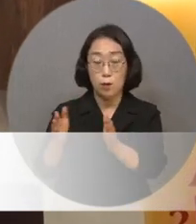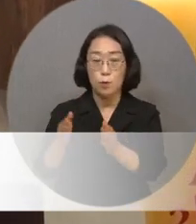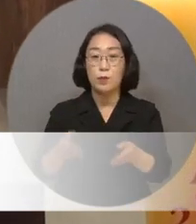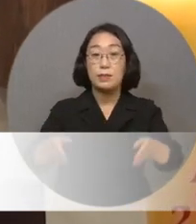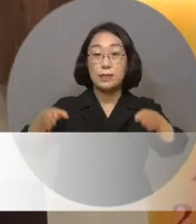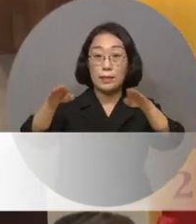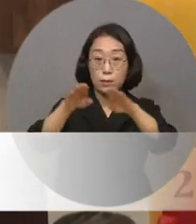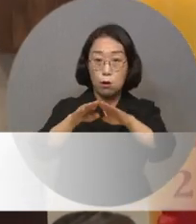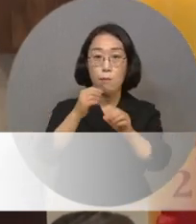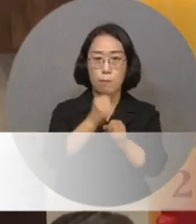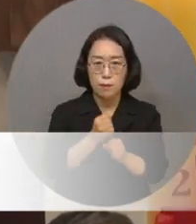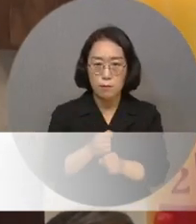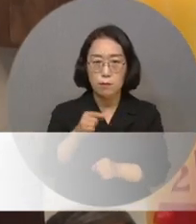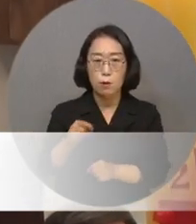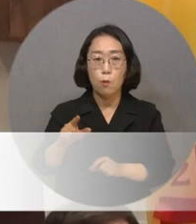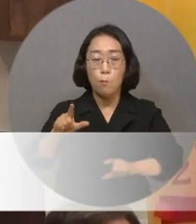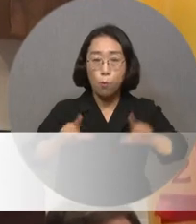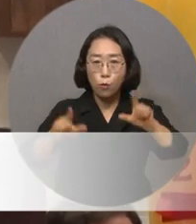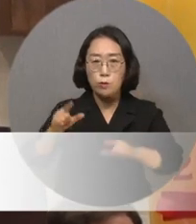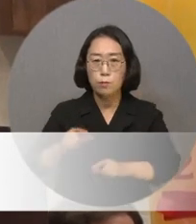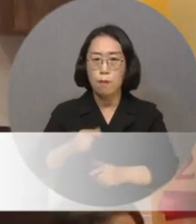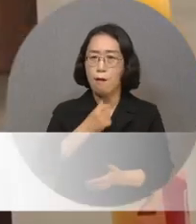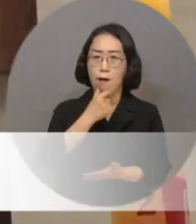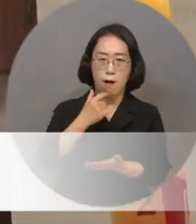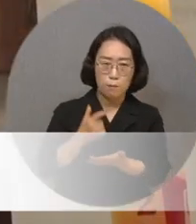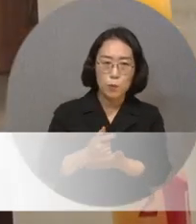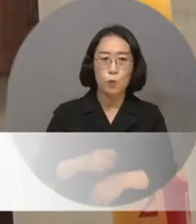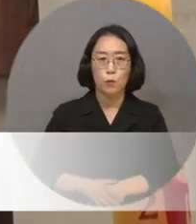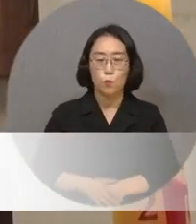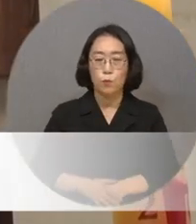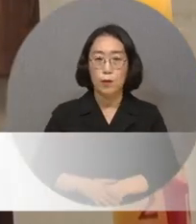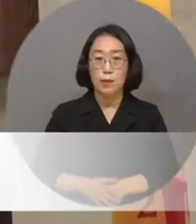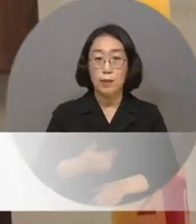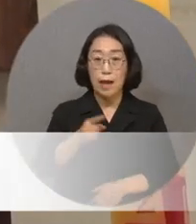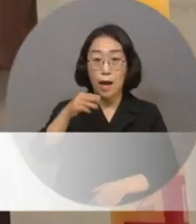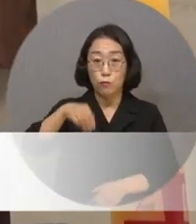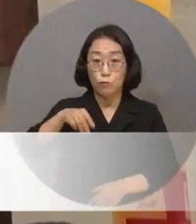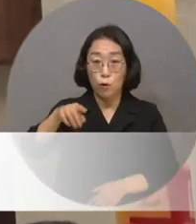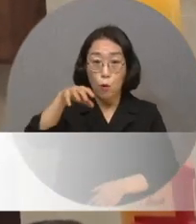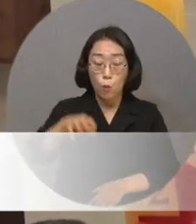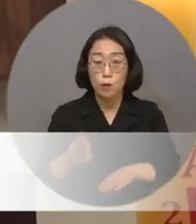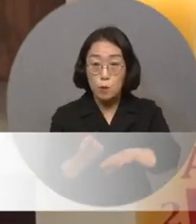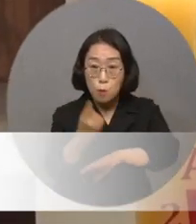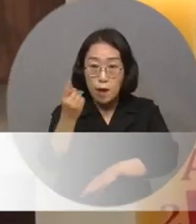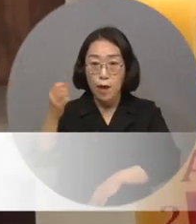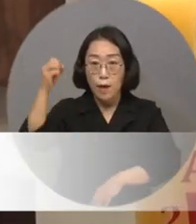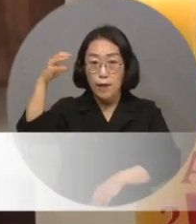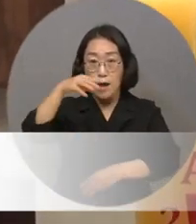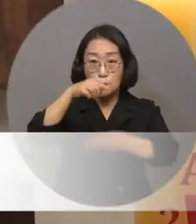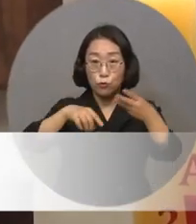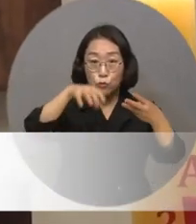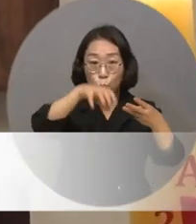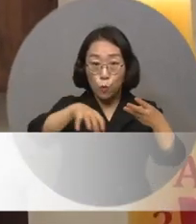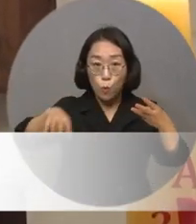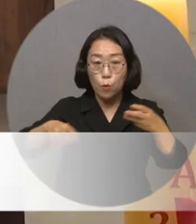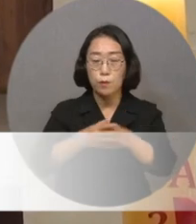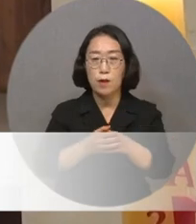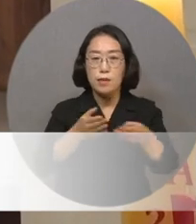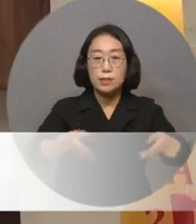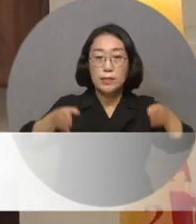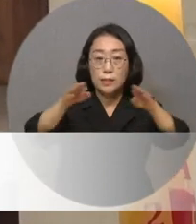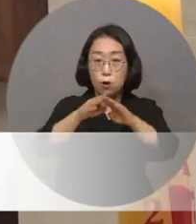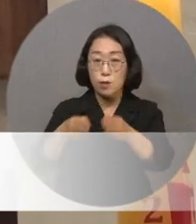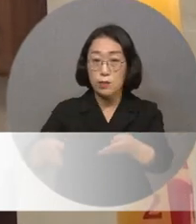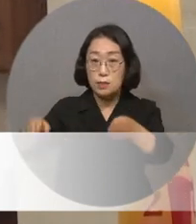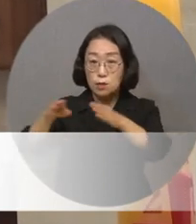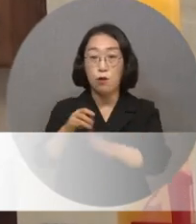만들고 이런 모습들이 이제 인상적이었습니다. 나루터 공동체뿐만 아니라 양주시 안에 여러 시설들,